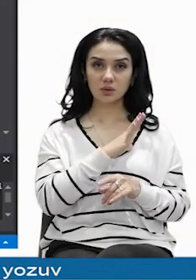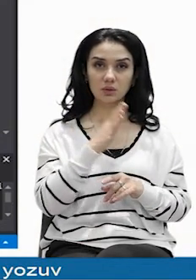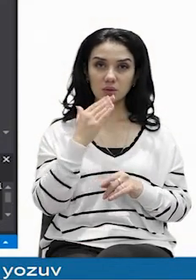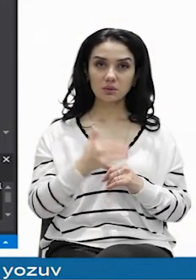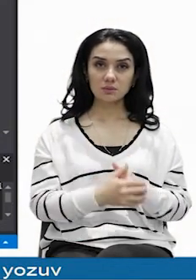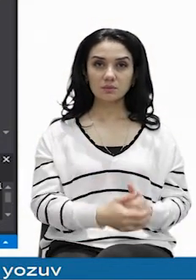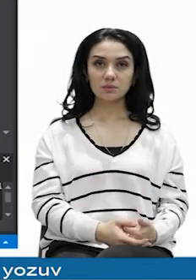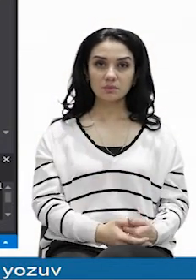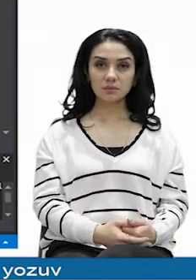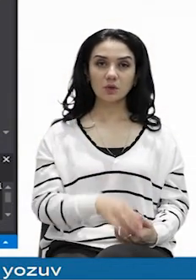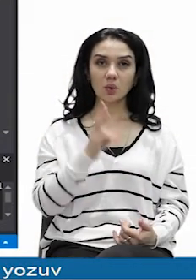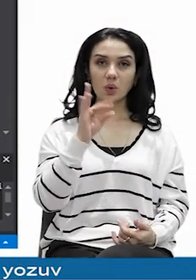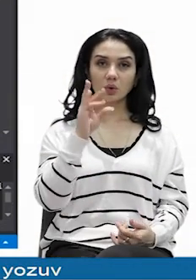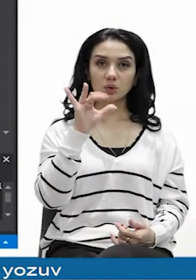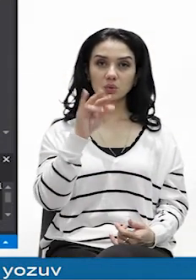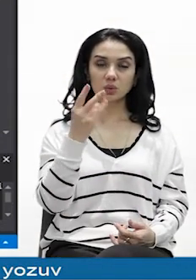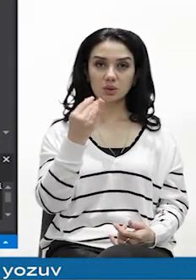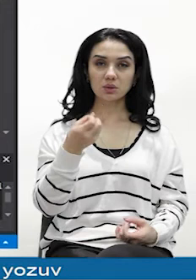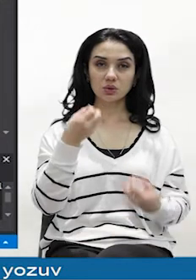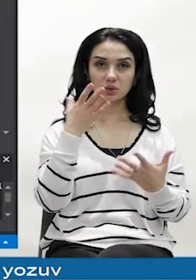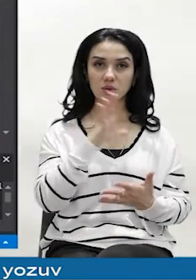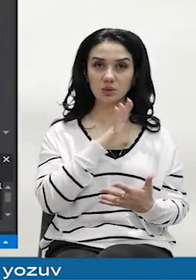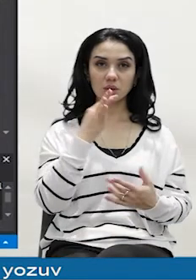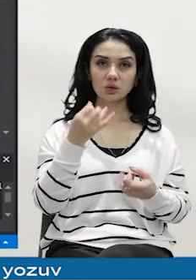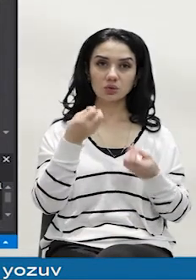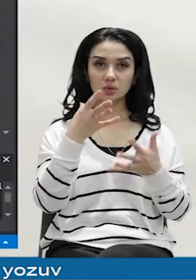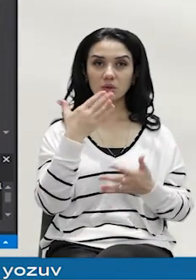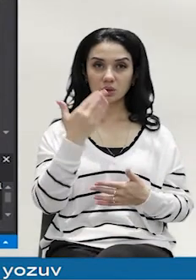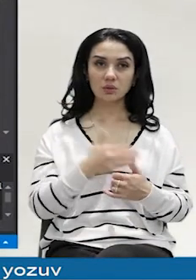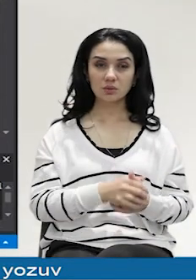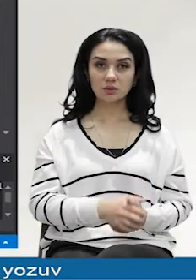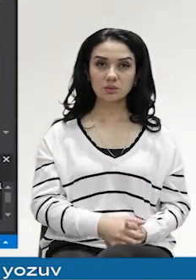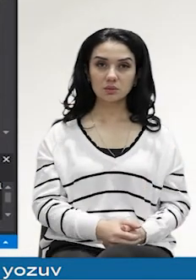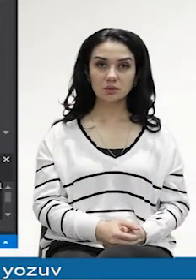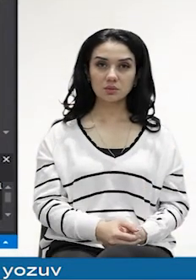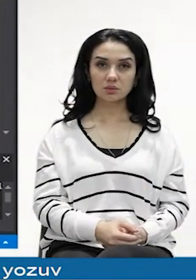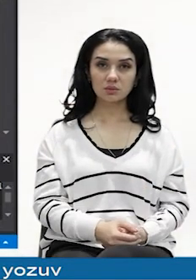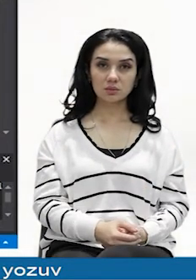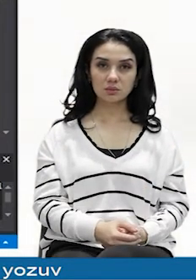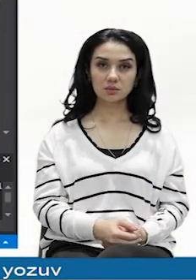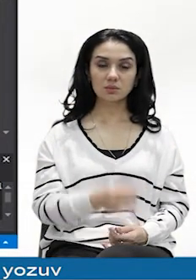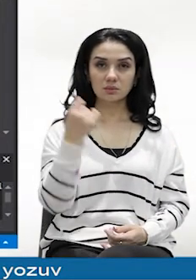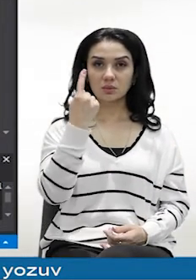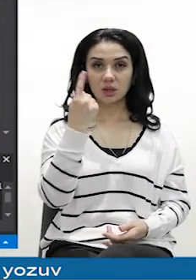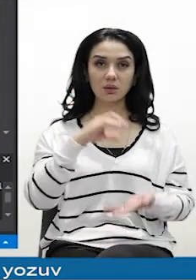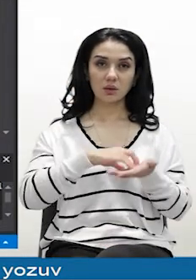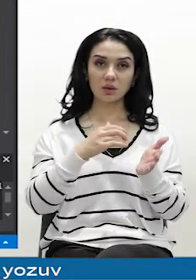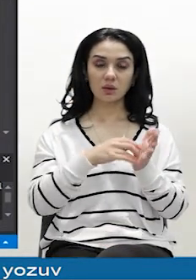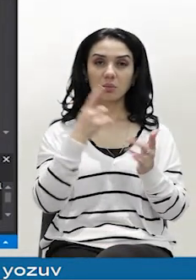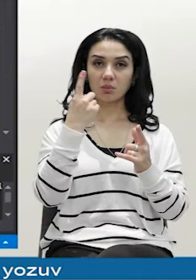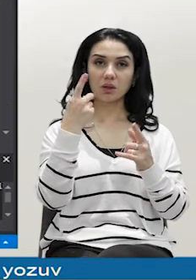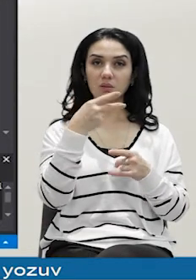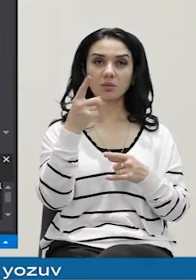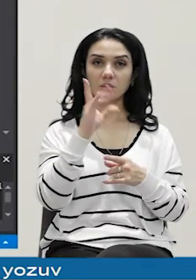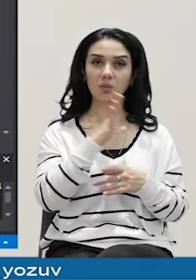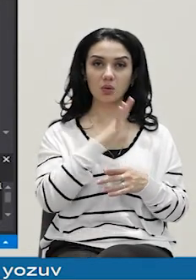bo'lganda, hop, console ga chiqargin. Chiqargin. Hop, 1 ga teng bo'lganda nima bo'ladi?